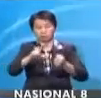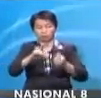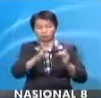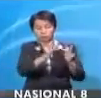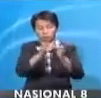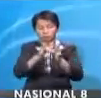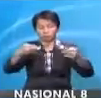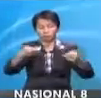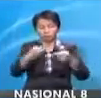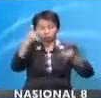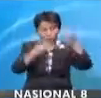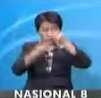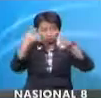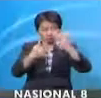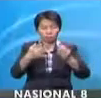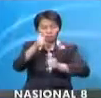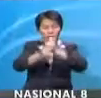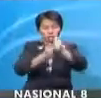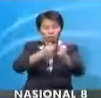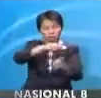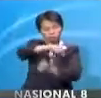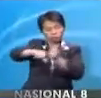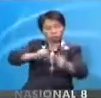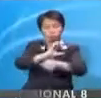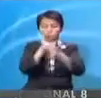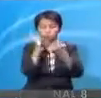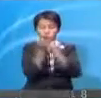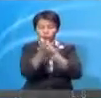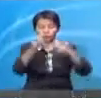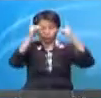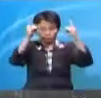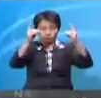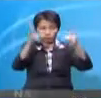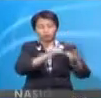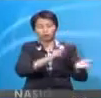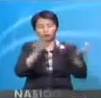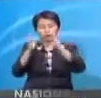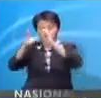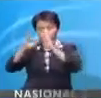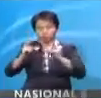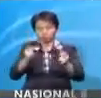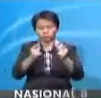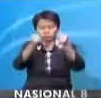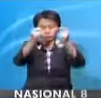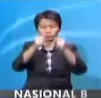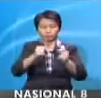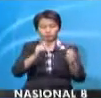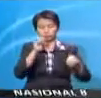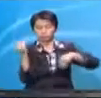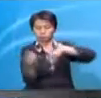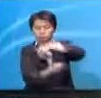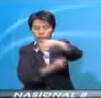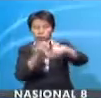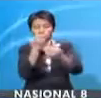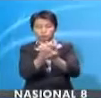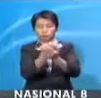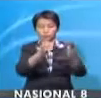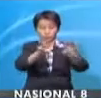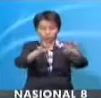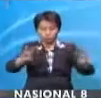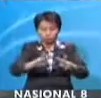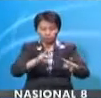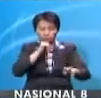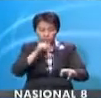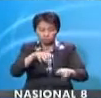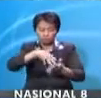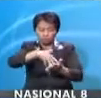jalinan hubungan pelancongan alam sekitar, sosio-budaya dan pendidikan. Manakala kaedah untuk mempercepatkan transformasi ekonomi di wilayah-wilayah kurang